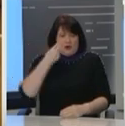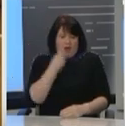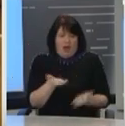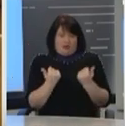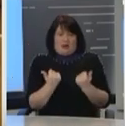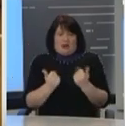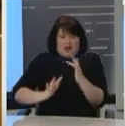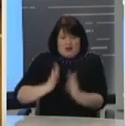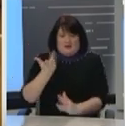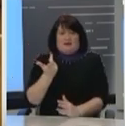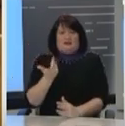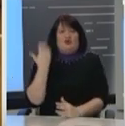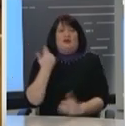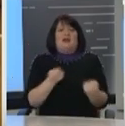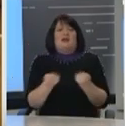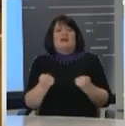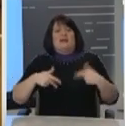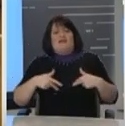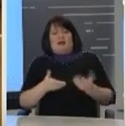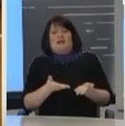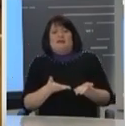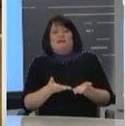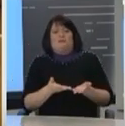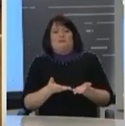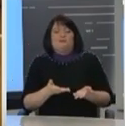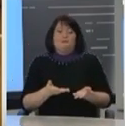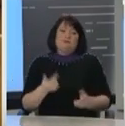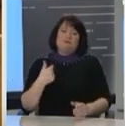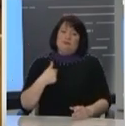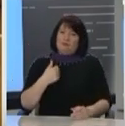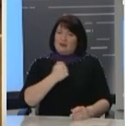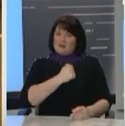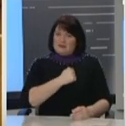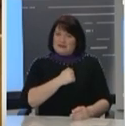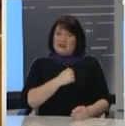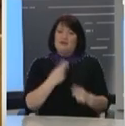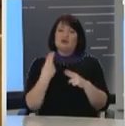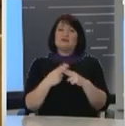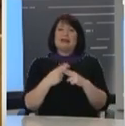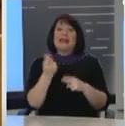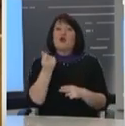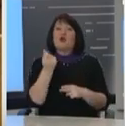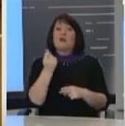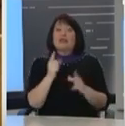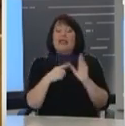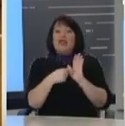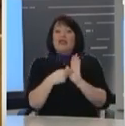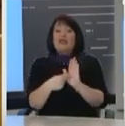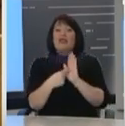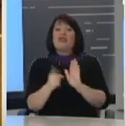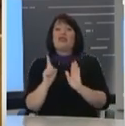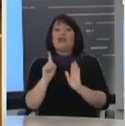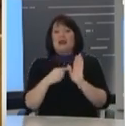Μητσοτάκη. Έχει μειώσει, γιατί εγώ θεωρώ ότι είναι πιο σημαντικοί κάποιοι οικονομικοί δείχτες. Δεν είναι μόνο οι